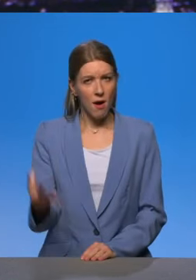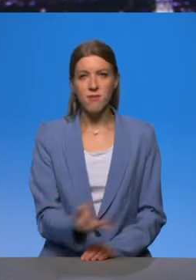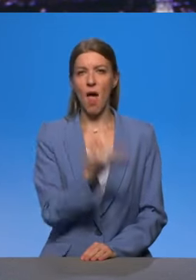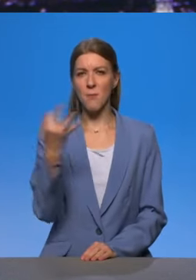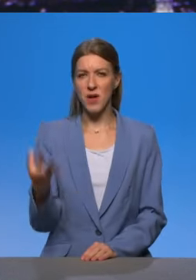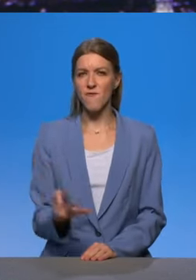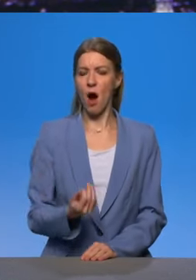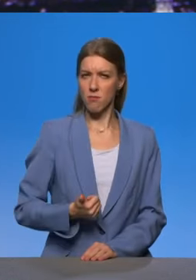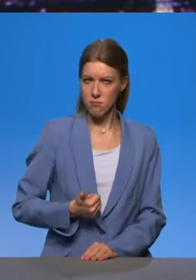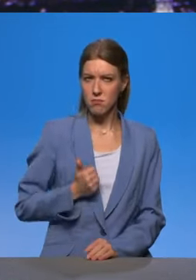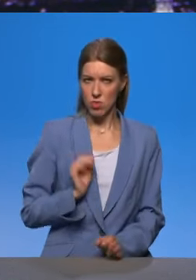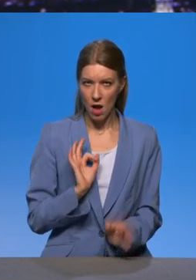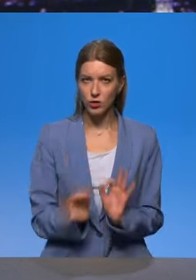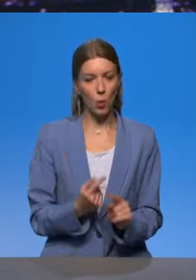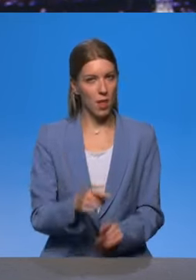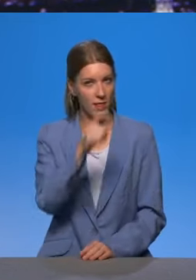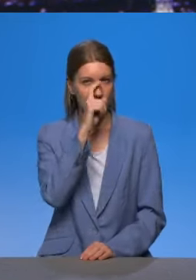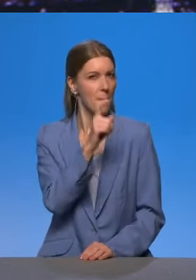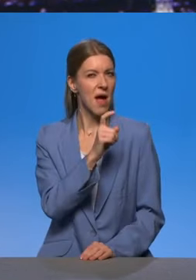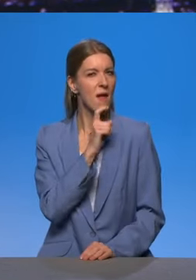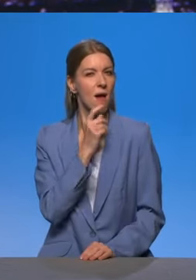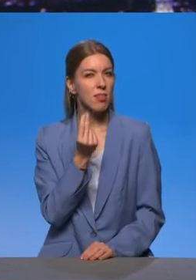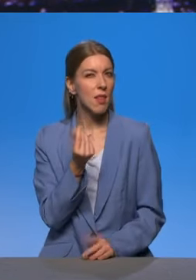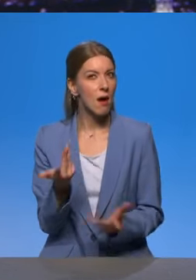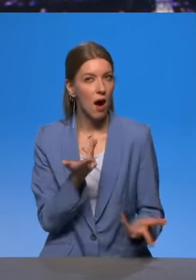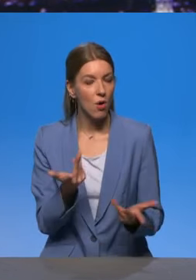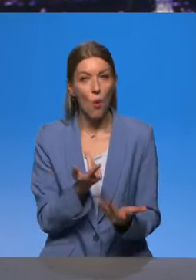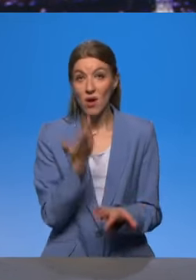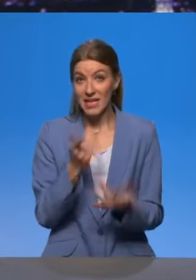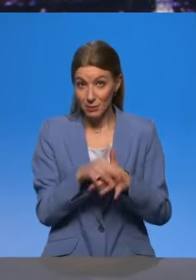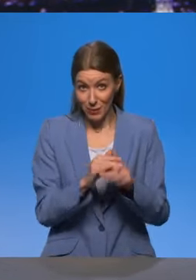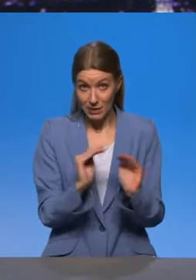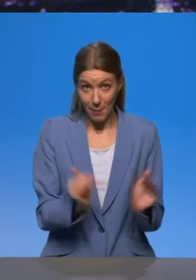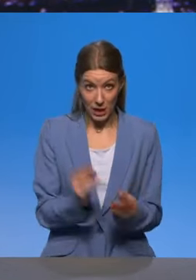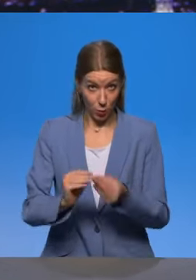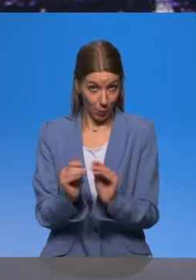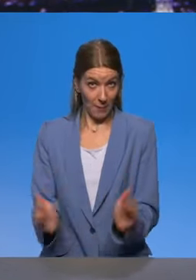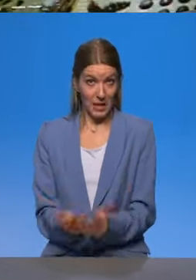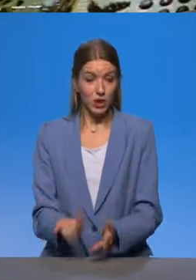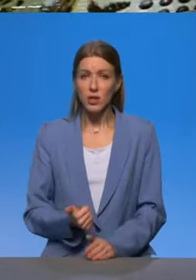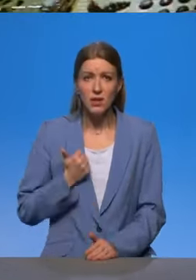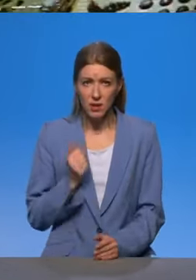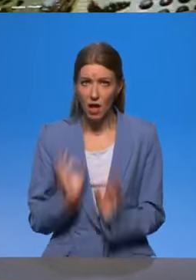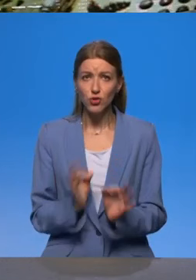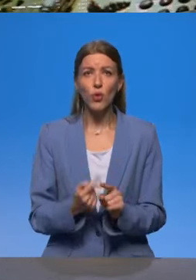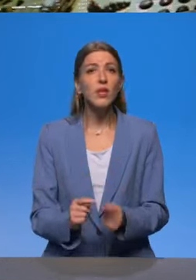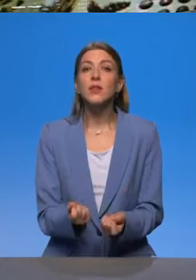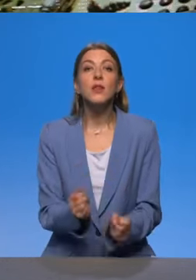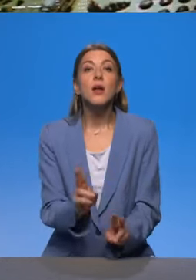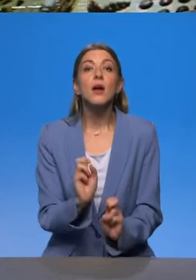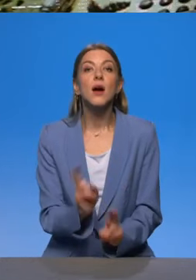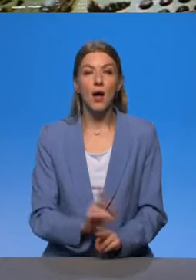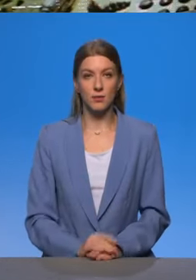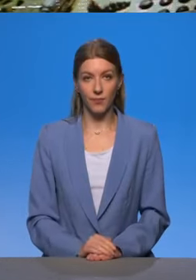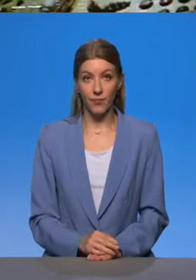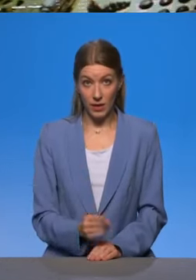нет, непонятное хватит, совершенно определение. Чем больше математики, тем меньше проблем. Так достойное это как? Достойное это, чтобы тебе